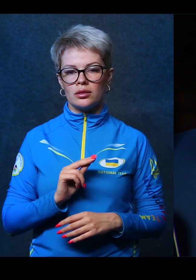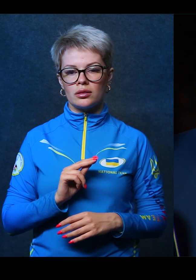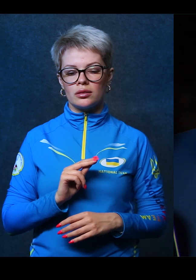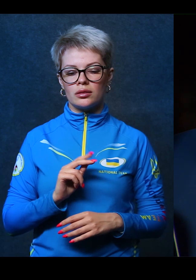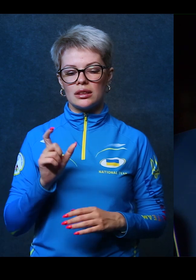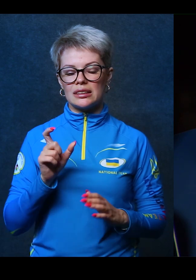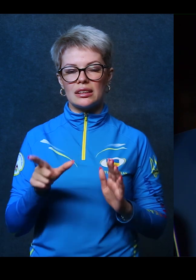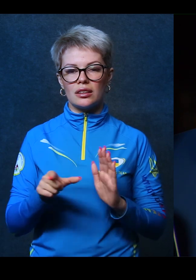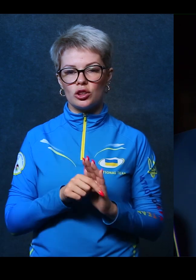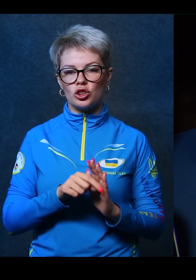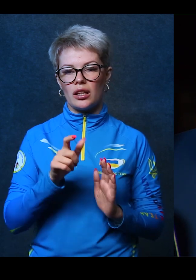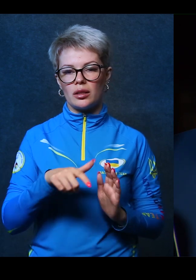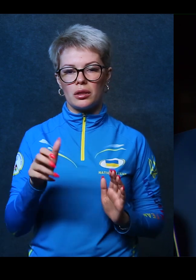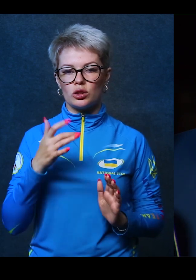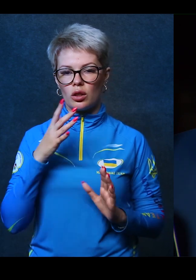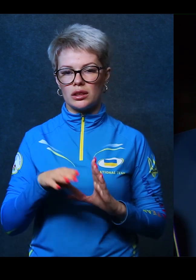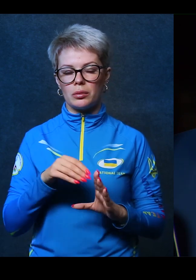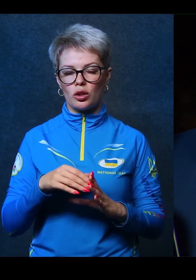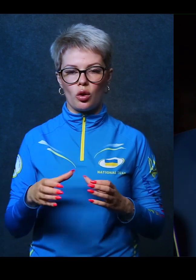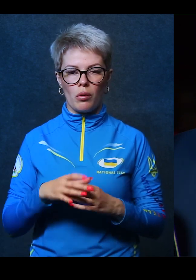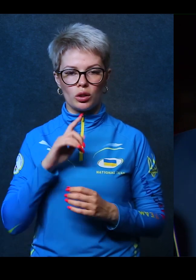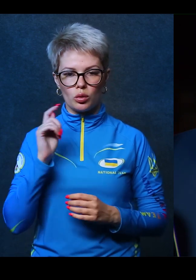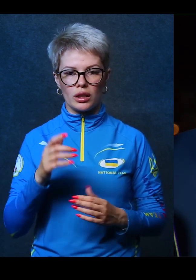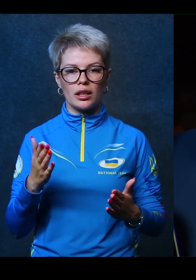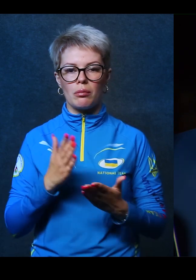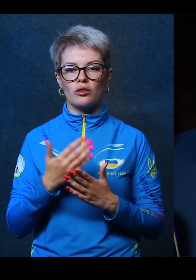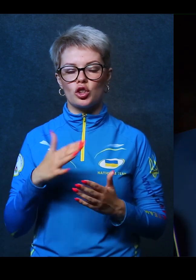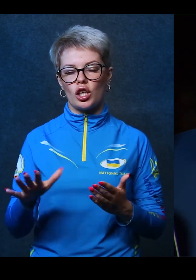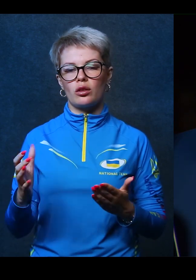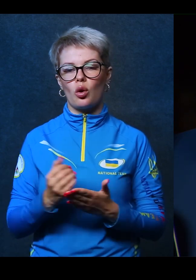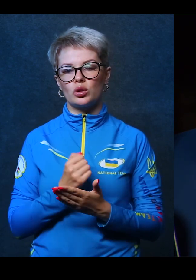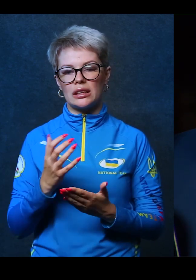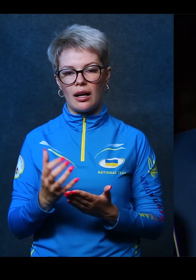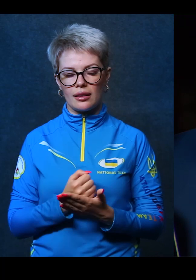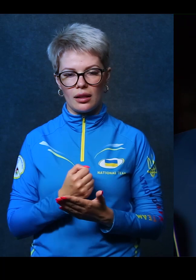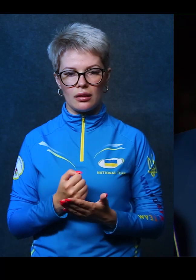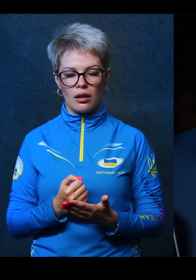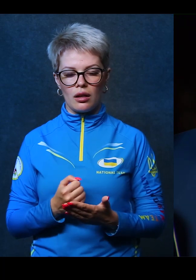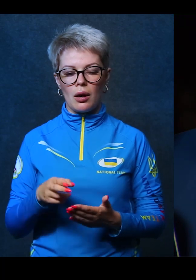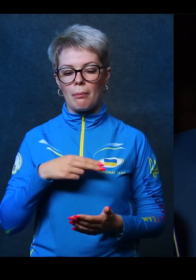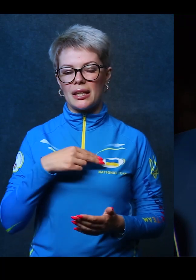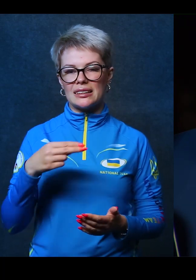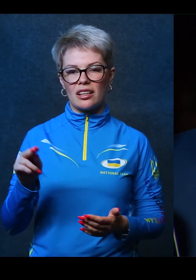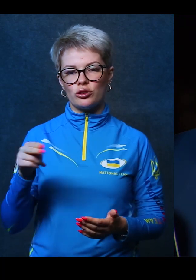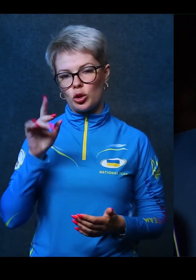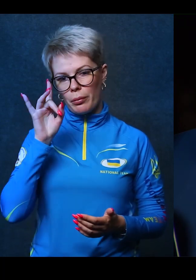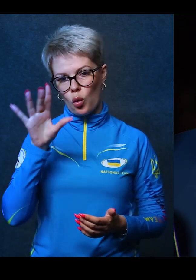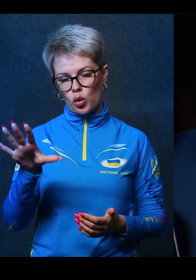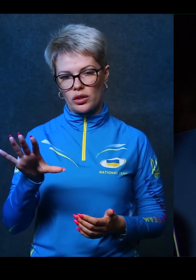працюють з членами національної збірної команди України, які мають вже досягнення призерів,